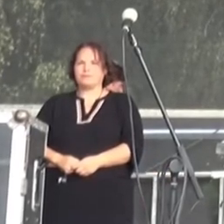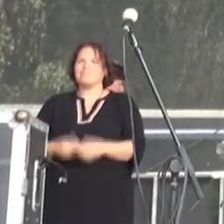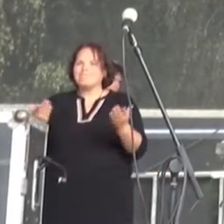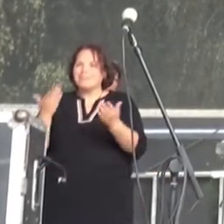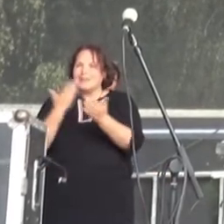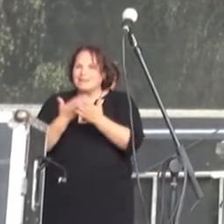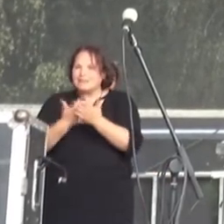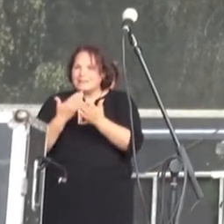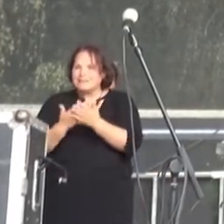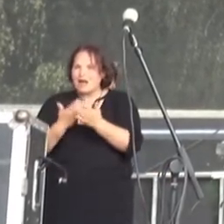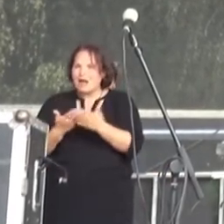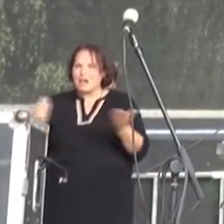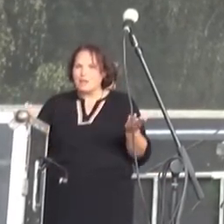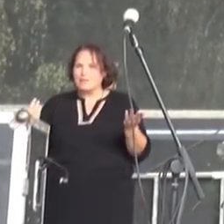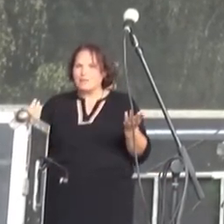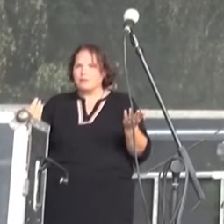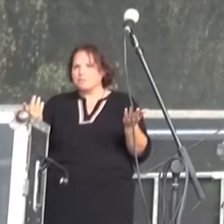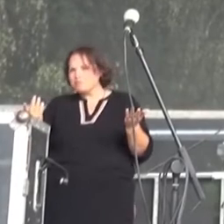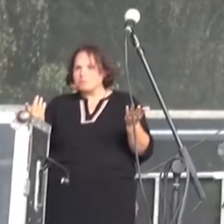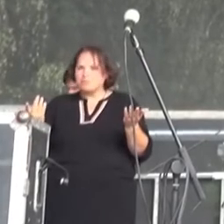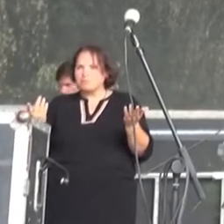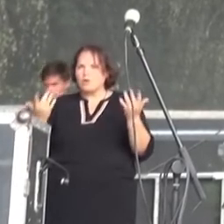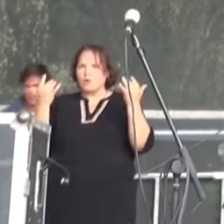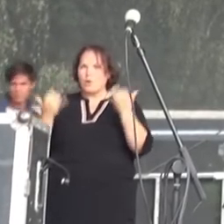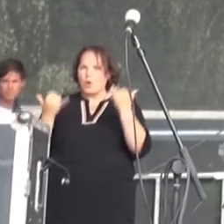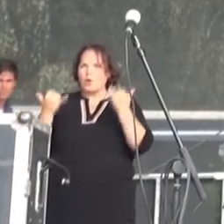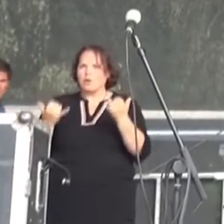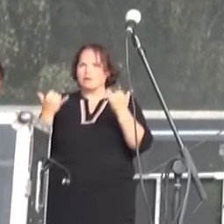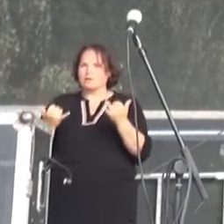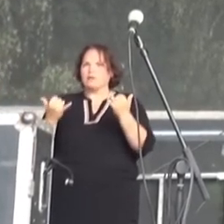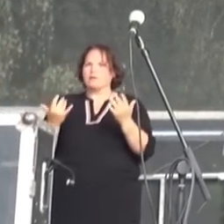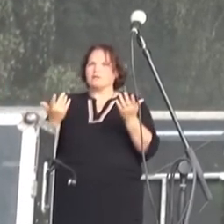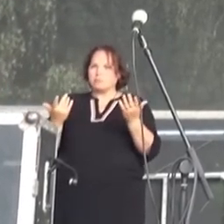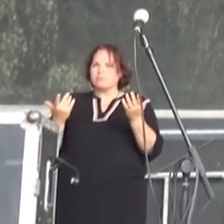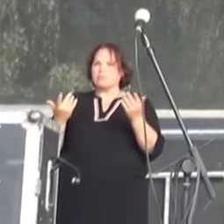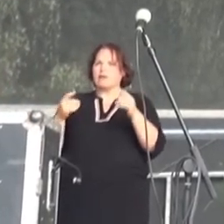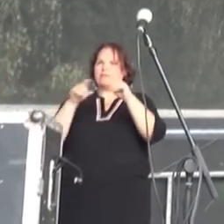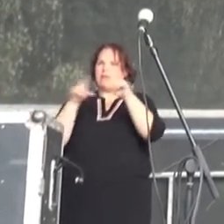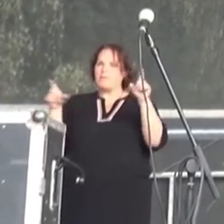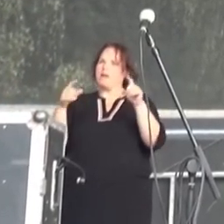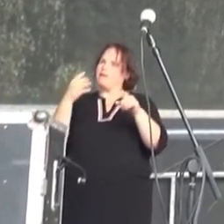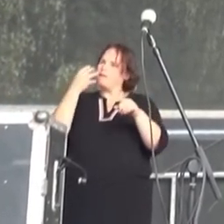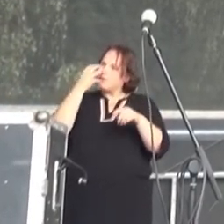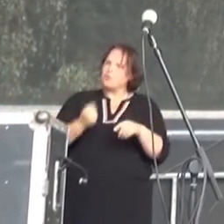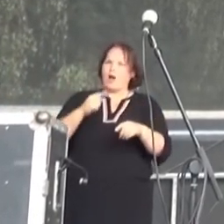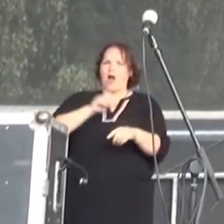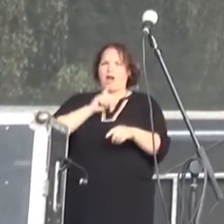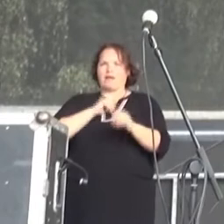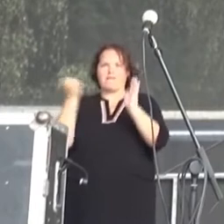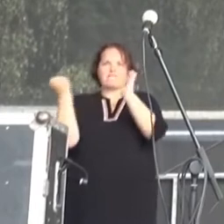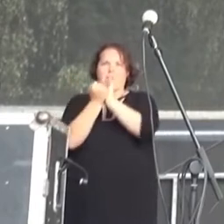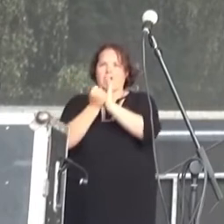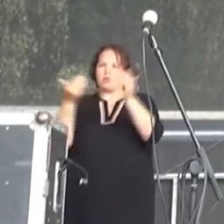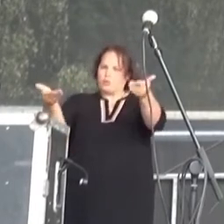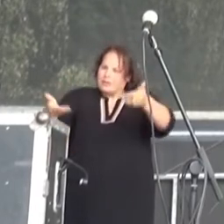Deshalb starten wir heute damit, uns eine eigene Verfassung zu geben, die diese Schwächen behebt und die Macht